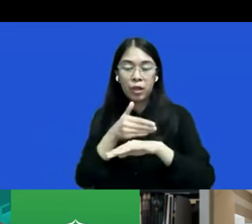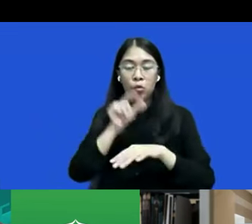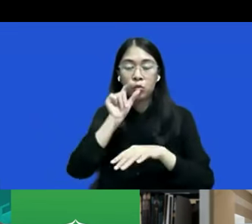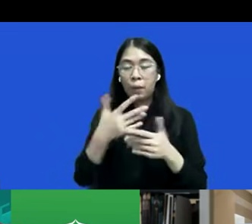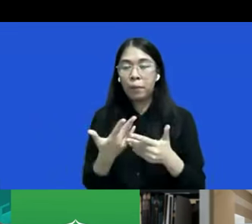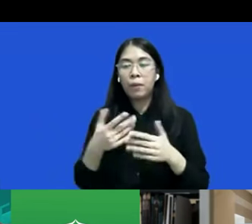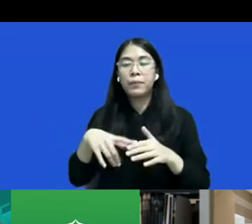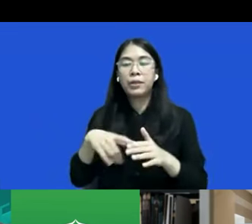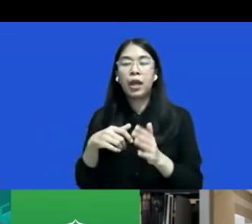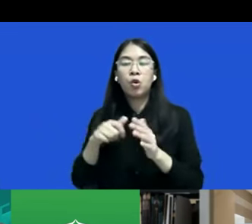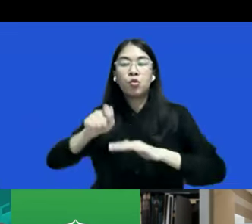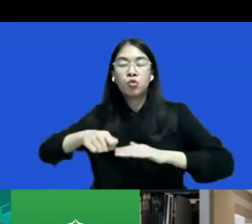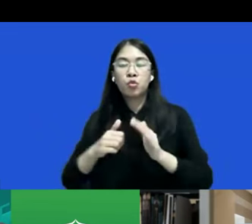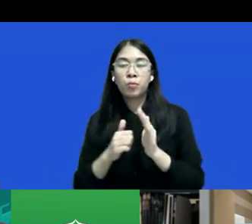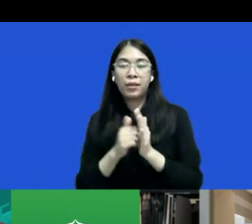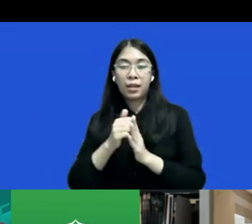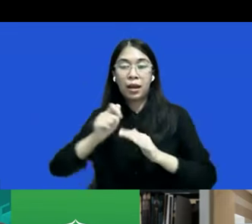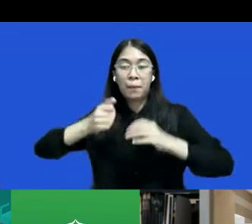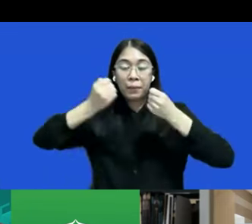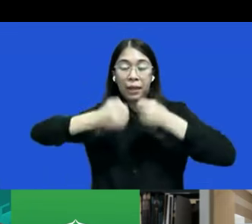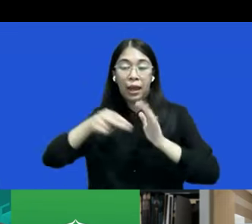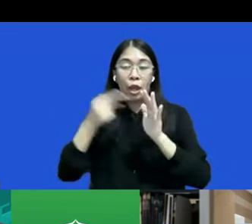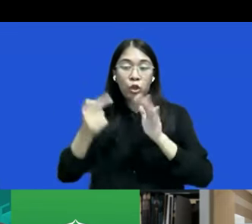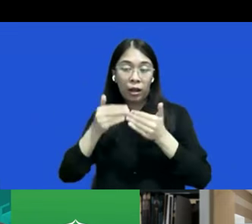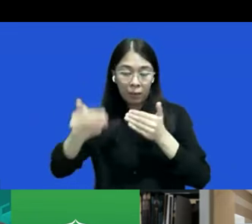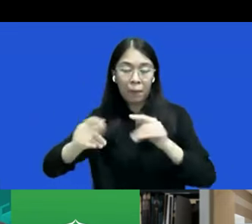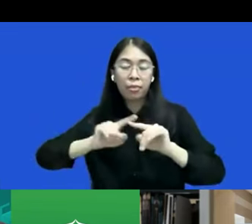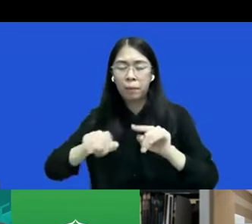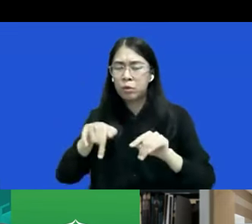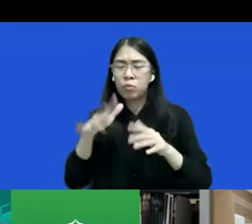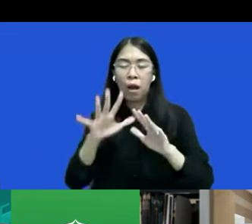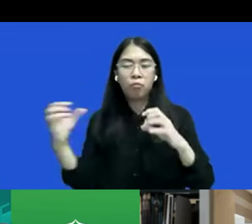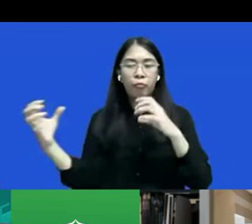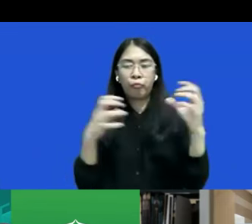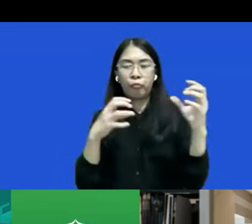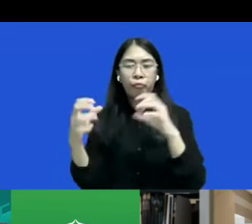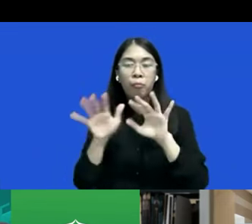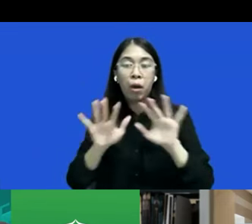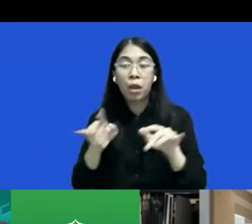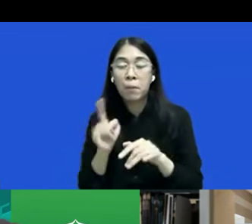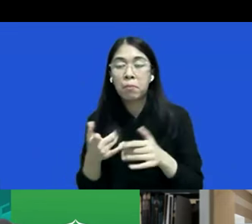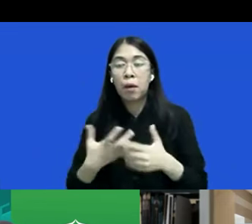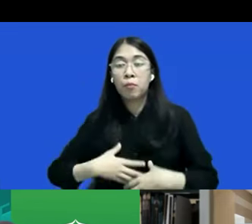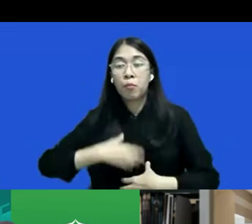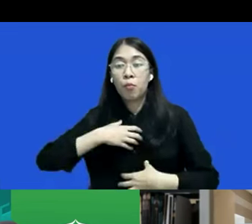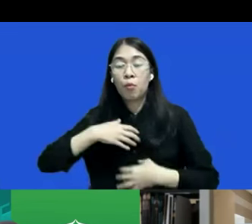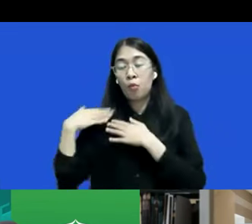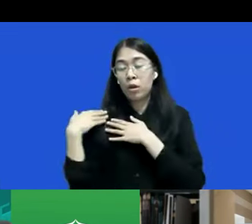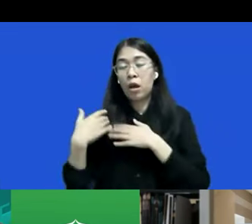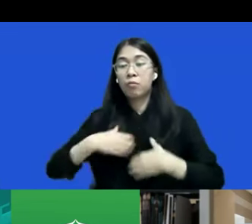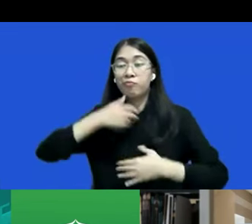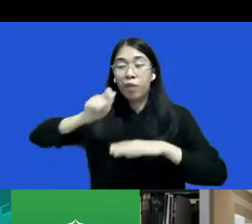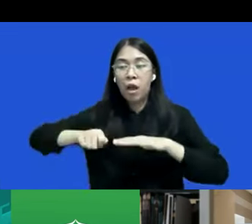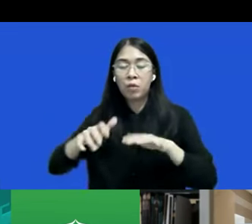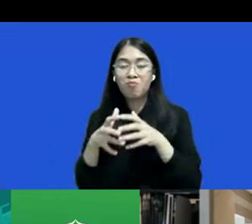acara pidana nasional ke depannya. Tapi di sana juga ada cukup banyak perdebatan karena kewenangan hakim akan sangat besar. Jadi di